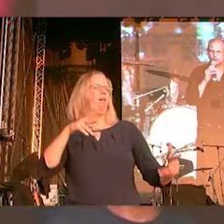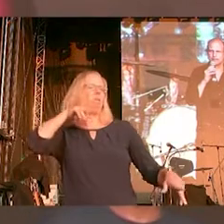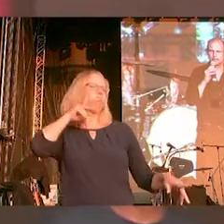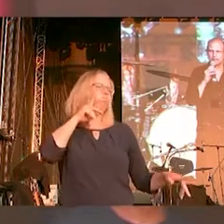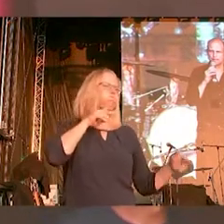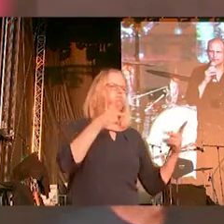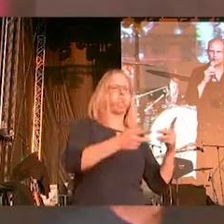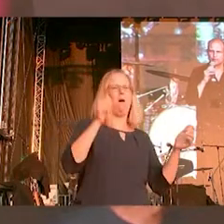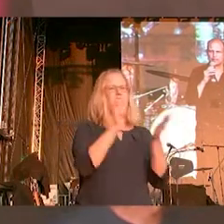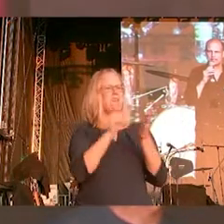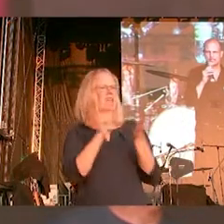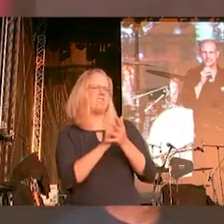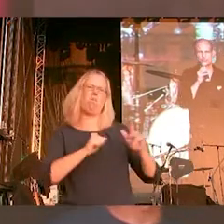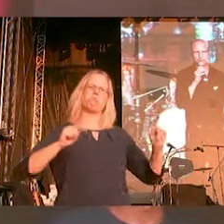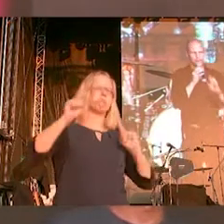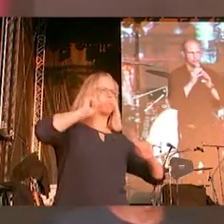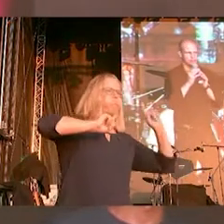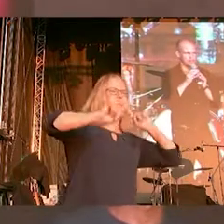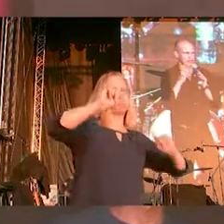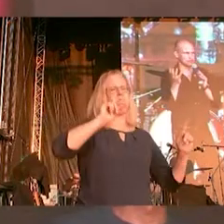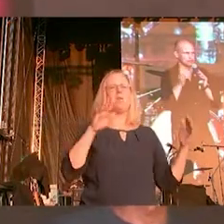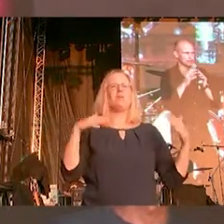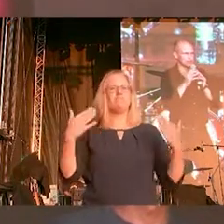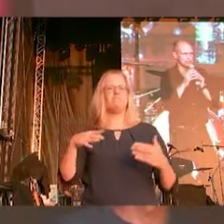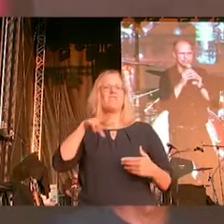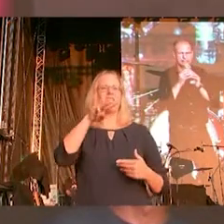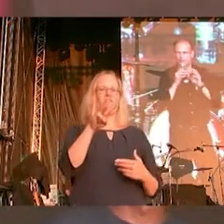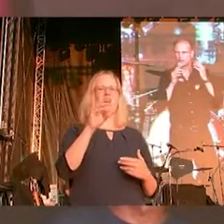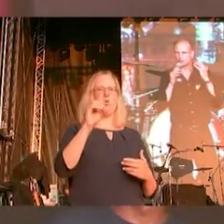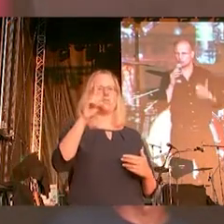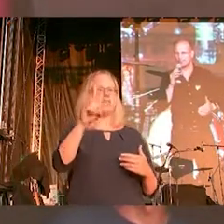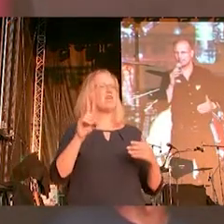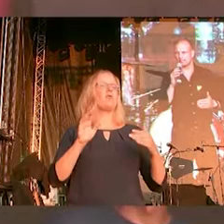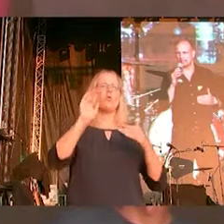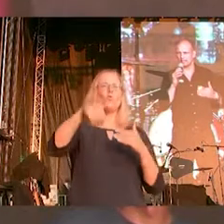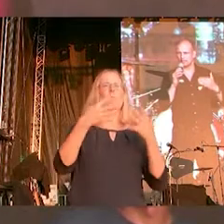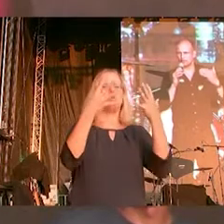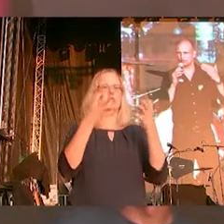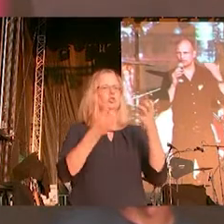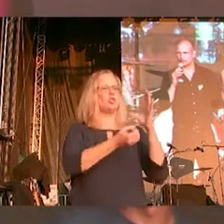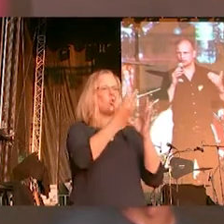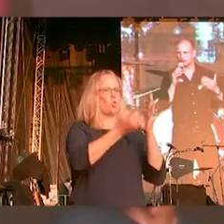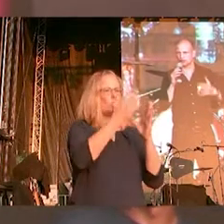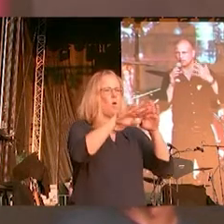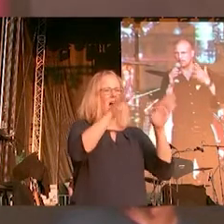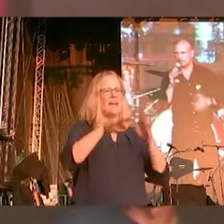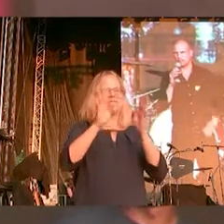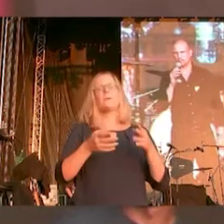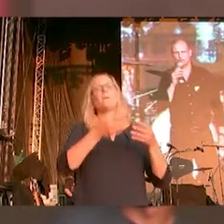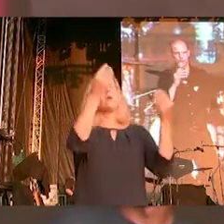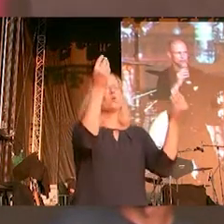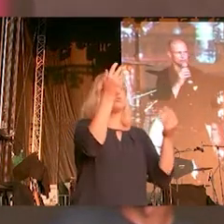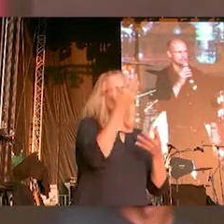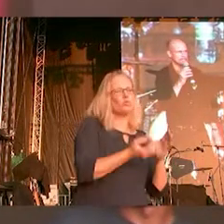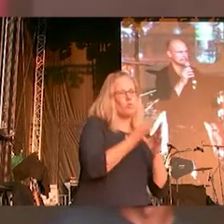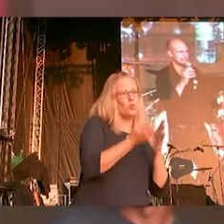dort betrieben haben. WOD ist ein Zusammenschluss von, ich glaube, über 90 kulturellen Einrichtungen aus Kunst, Kultur, auch Wissenschaft